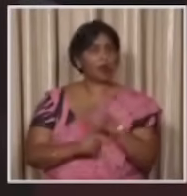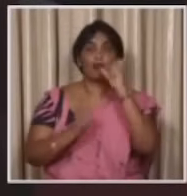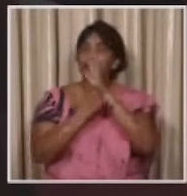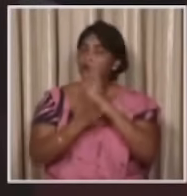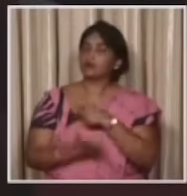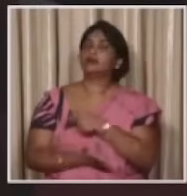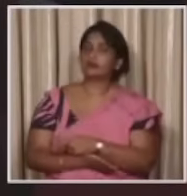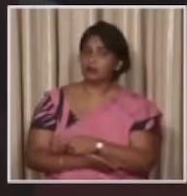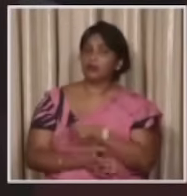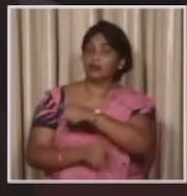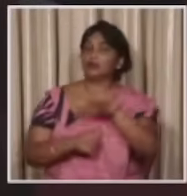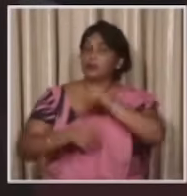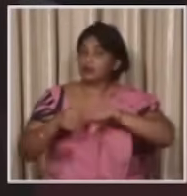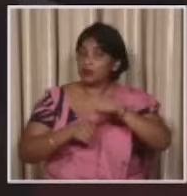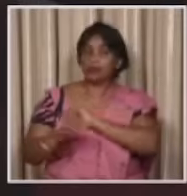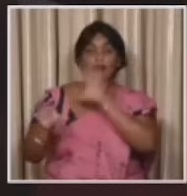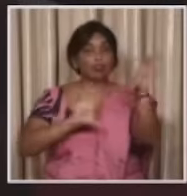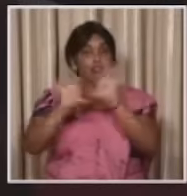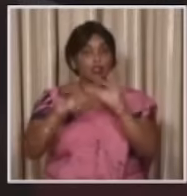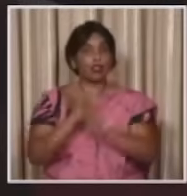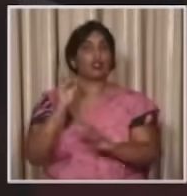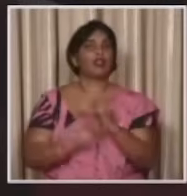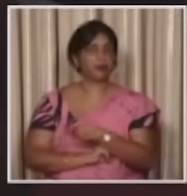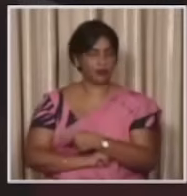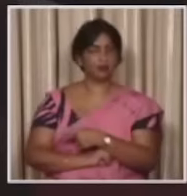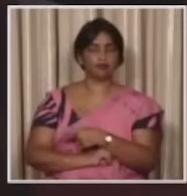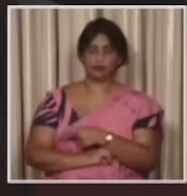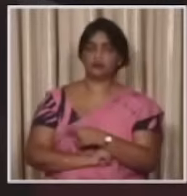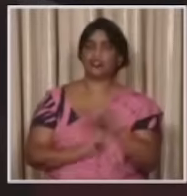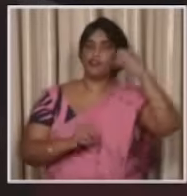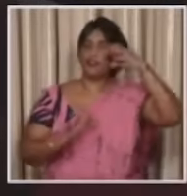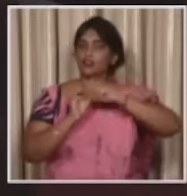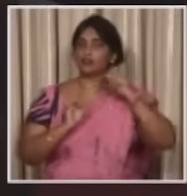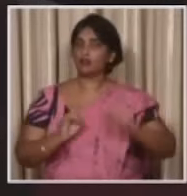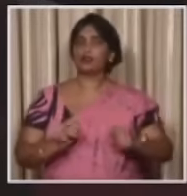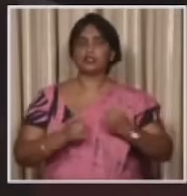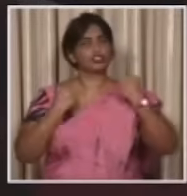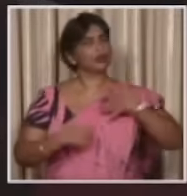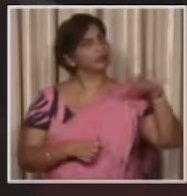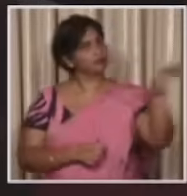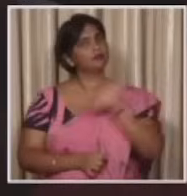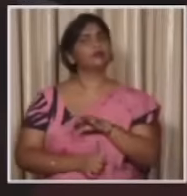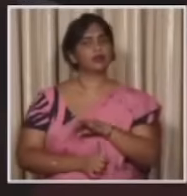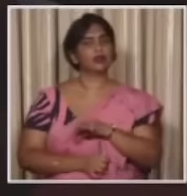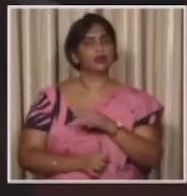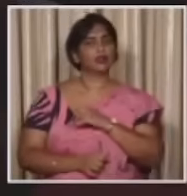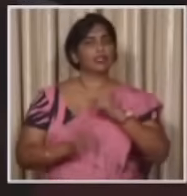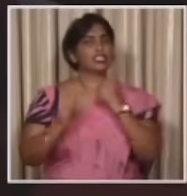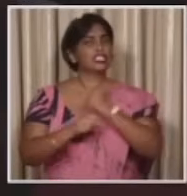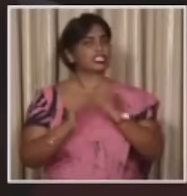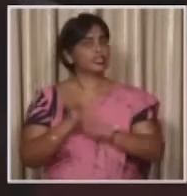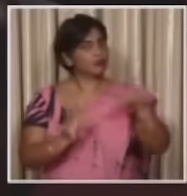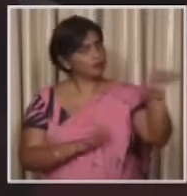ව්‍යවස්ථාවෙ තියෙන්නේ ඒ ආයතනයට පත් කරන්නේ අදාළ ඇමතිවරයා. දැන් විදුලි බල මණ්ඩලයට මම පත් කරන සභාපති. සාමාන්‍ය අධිකාරි පත් කරන්නේ